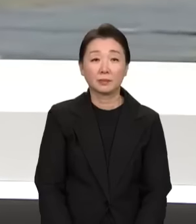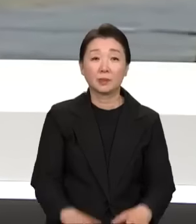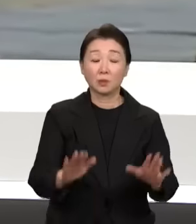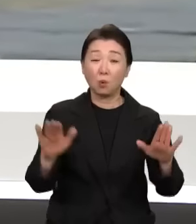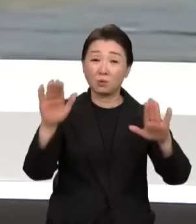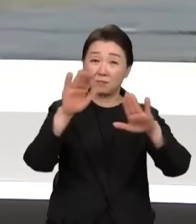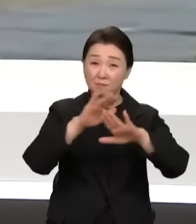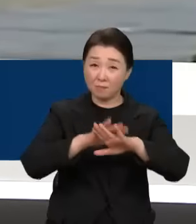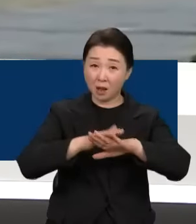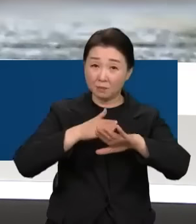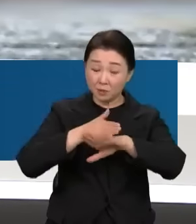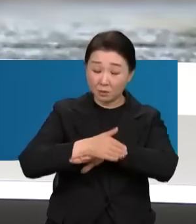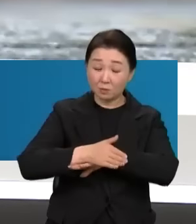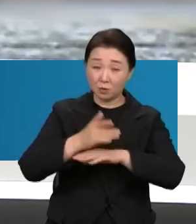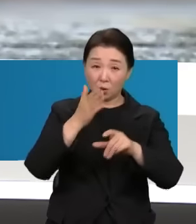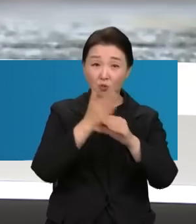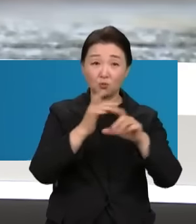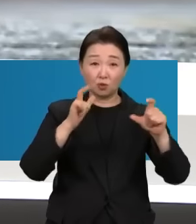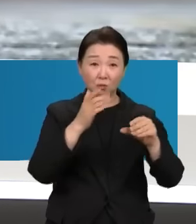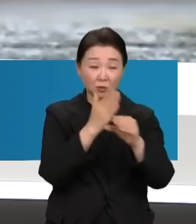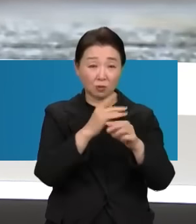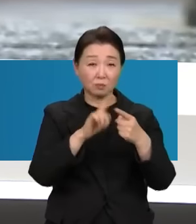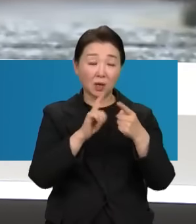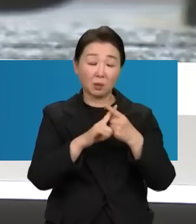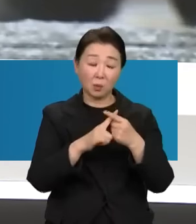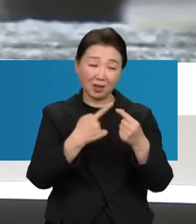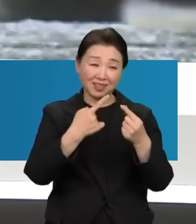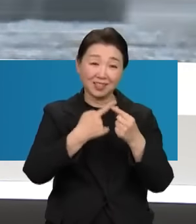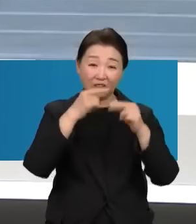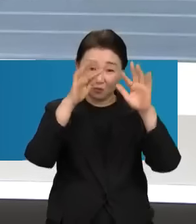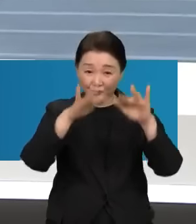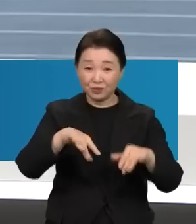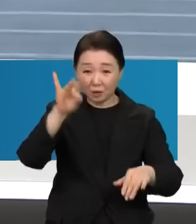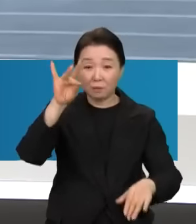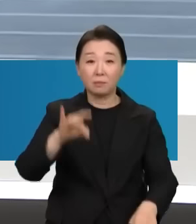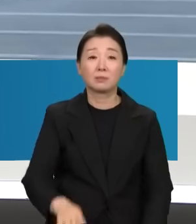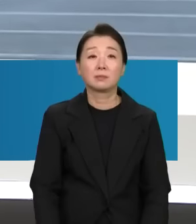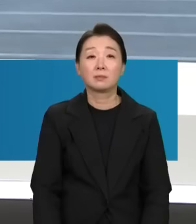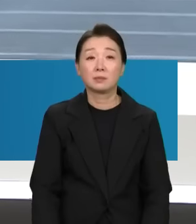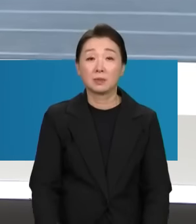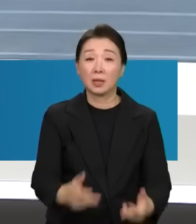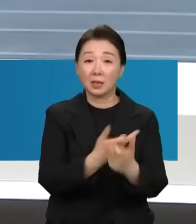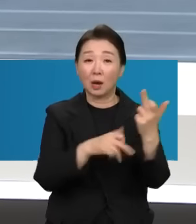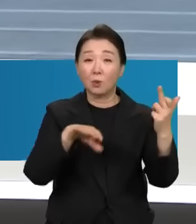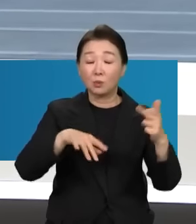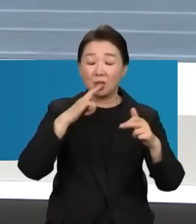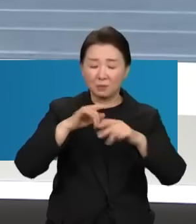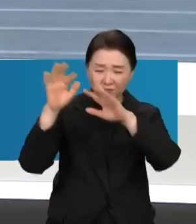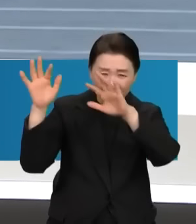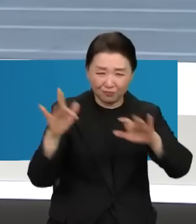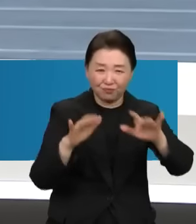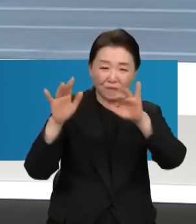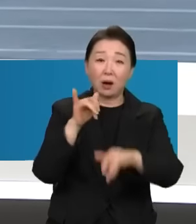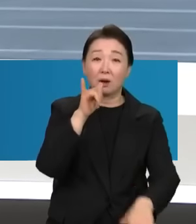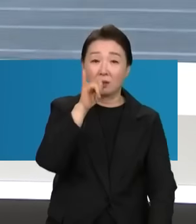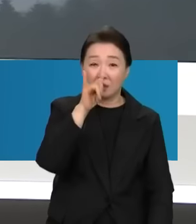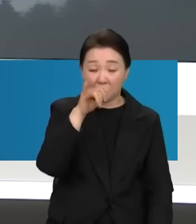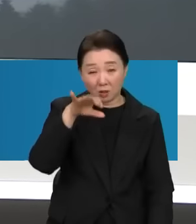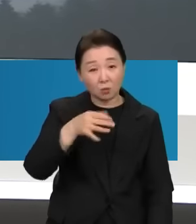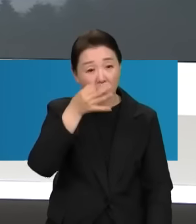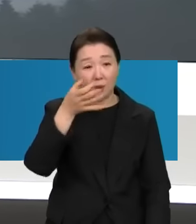오늘 밤 늦게부터 중부지방을 중심으로 첫눈이 예보됐습니다. 강원도에는 이미 눈보라가 시작됐다는데 바로